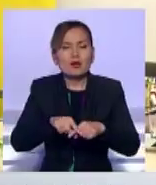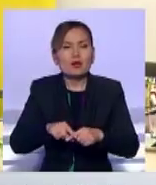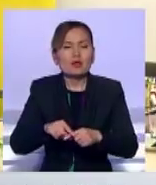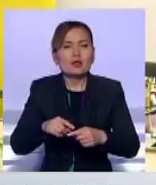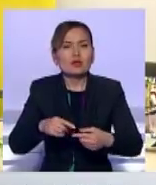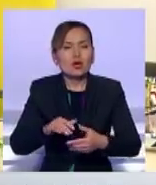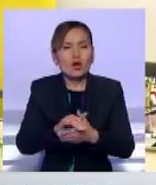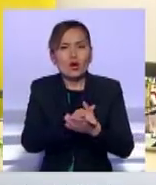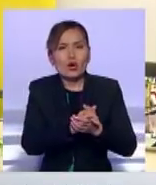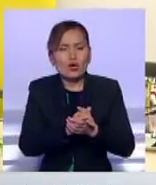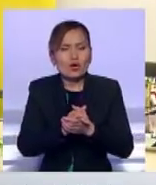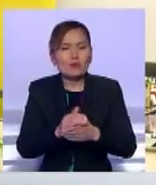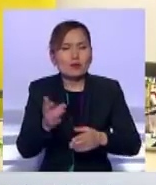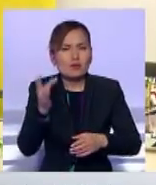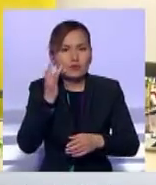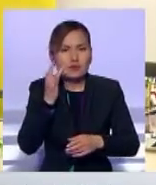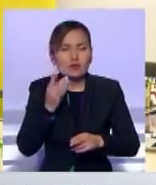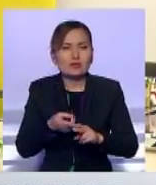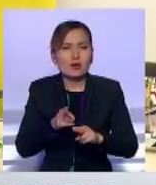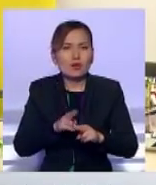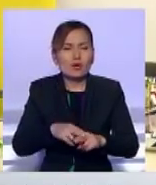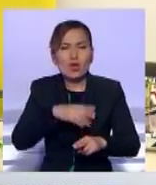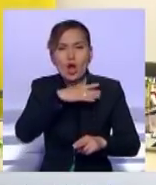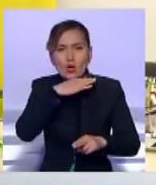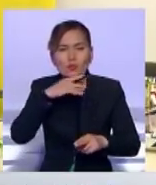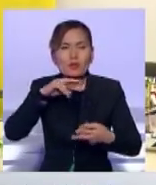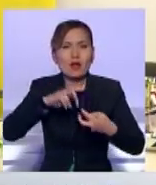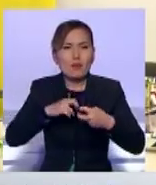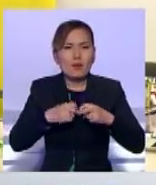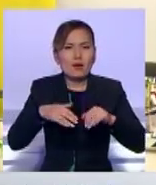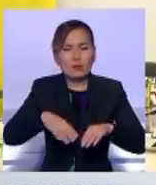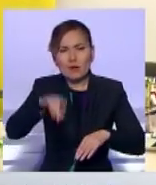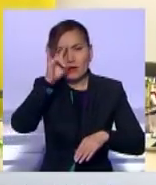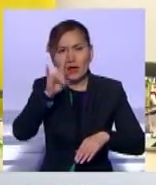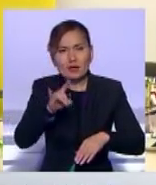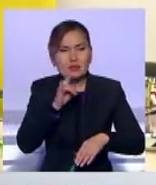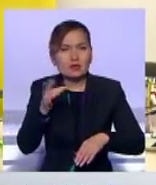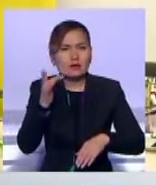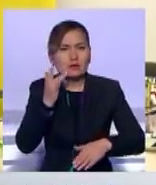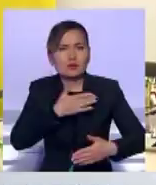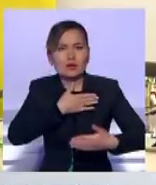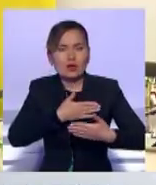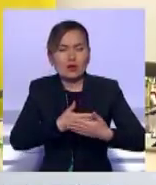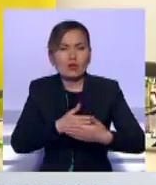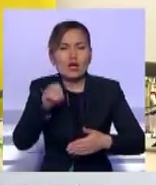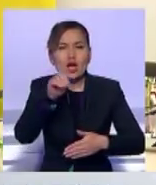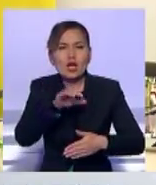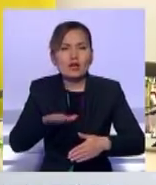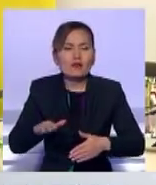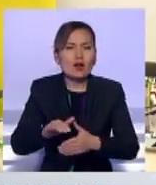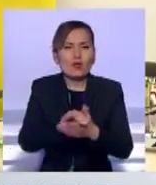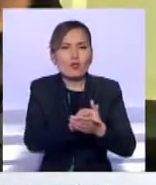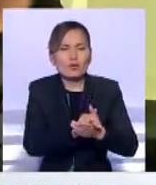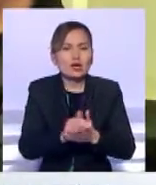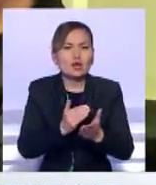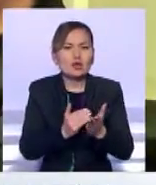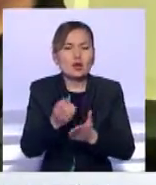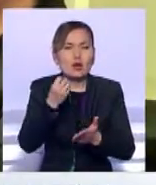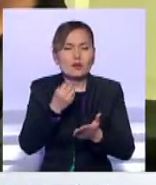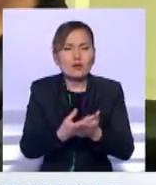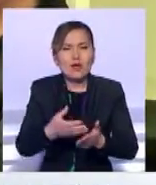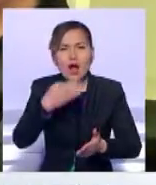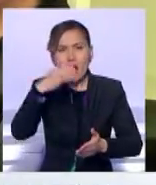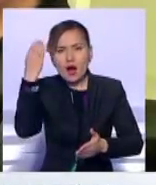Жаһан қауіпсіздігіне қатысты күрмеуі қиын бірталай мәселені шешуге оң ықпал етті. Оны Еуроодақ жоғары бағалайды. Бір ғана Ауғанстан